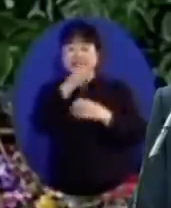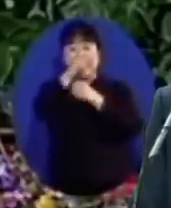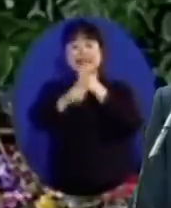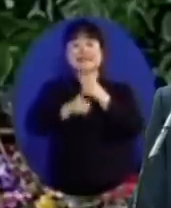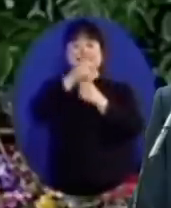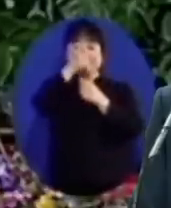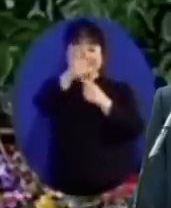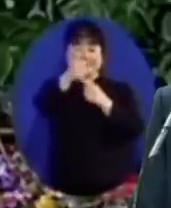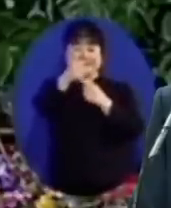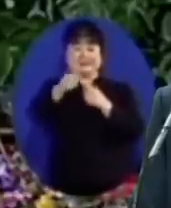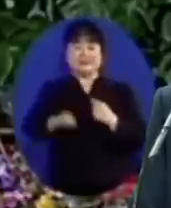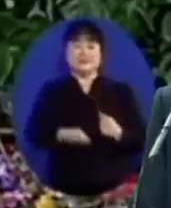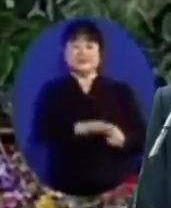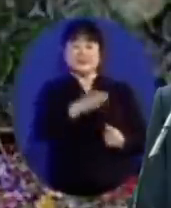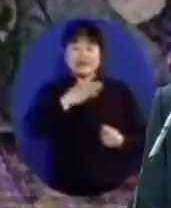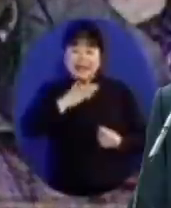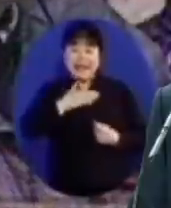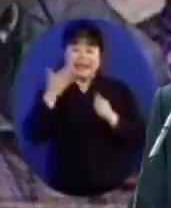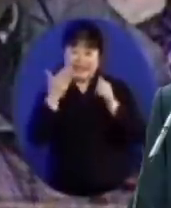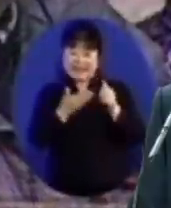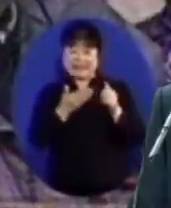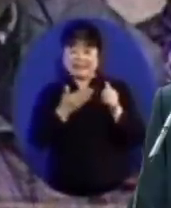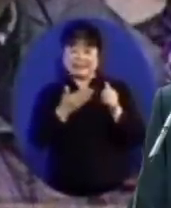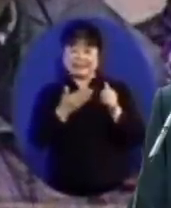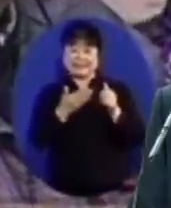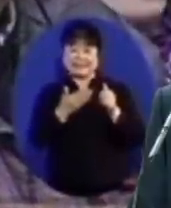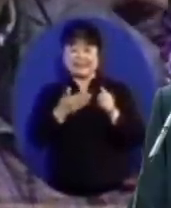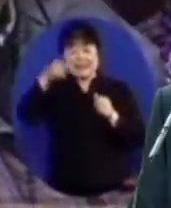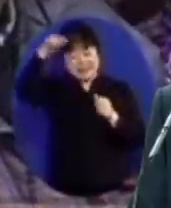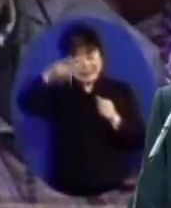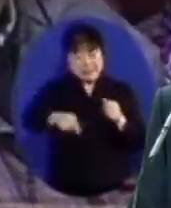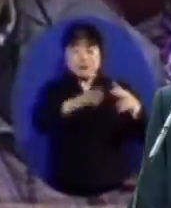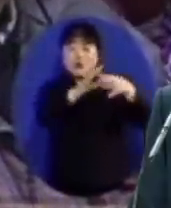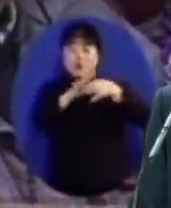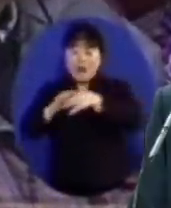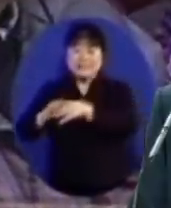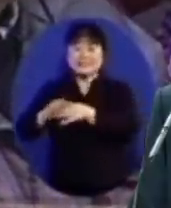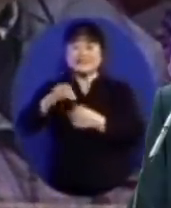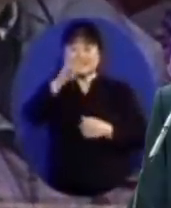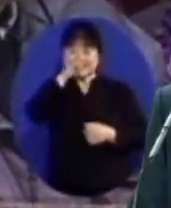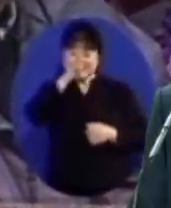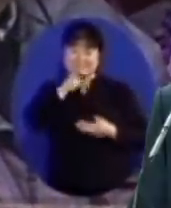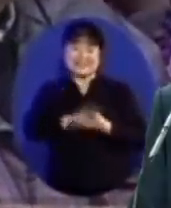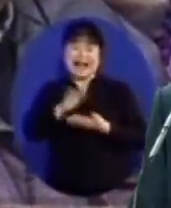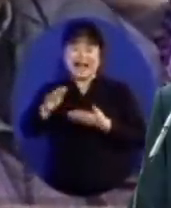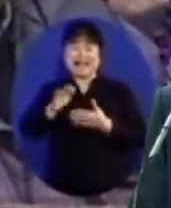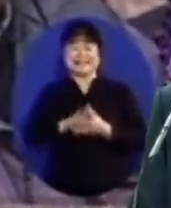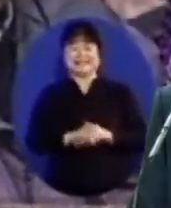하나님은 나에게 깊은 관심을 가지고 계신다.